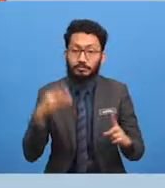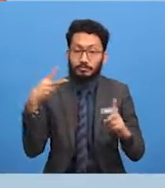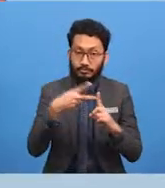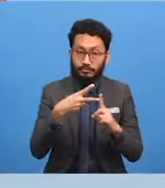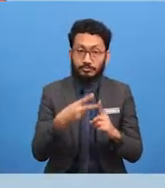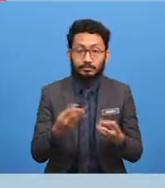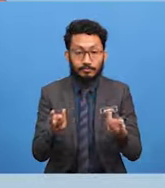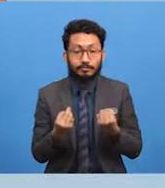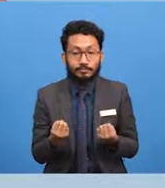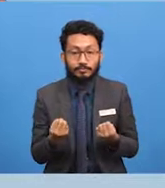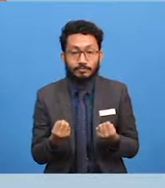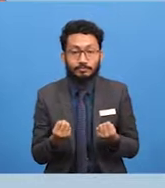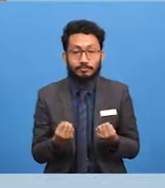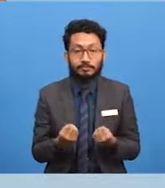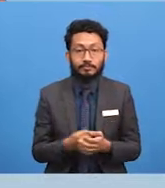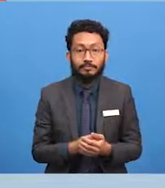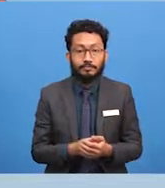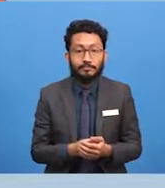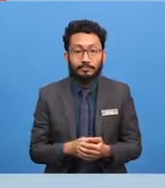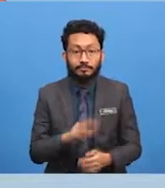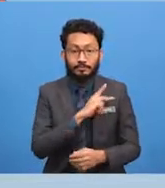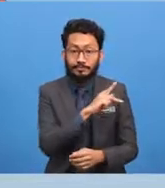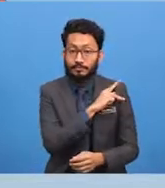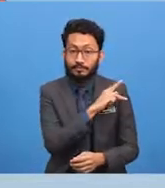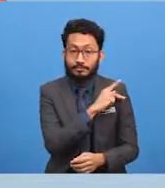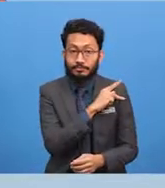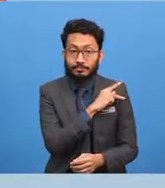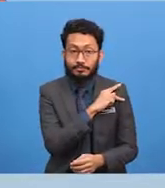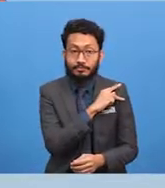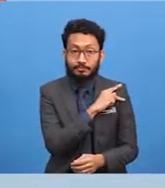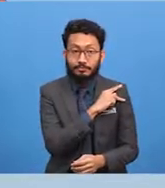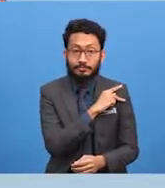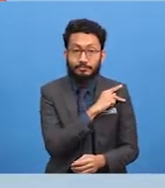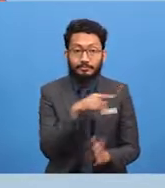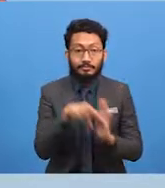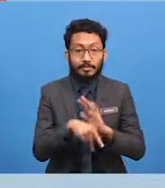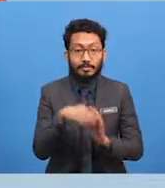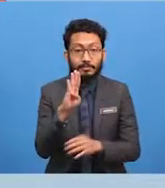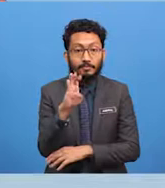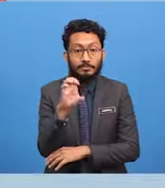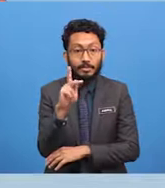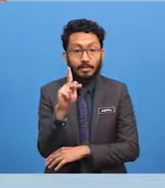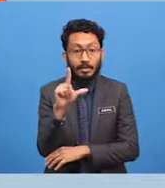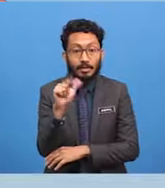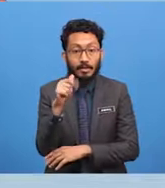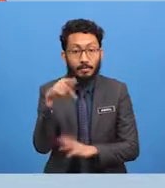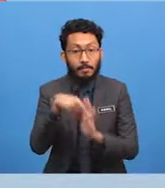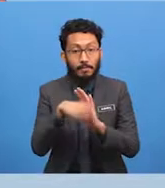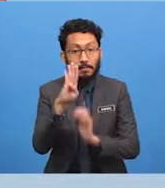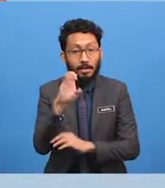ingin menjadi peneraju utama sebagai pembekal daging halal di Malaysia.